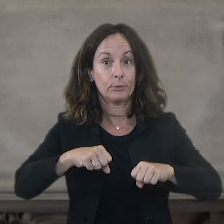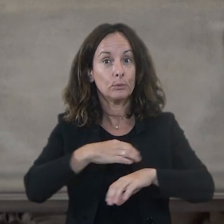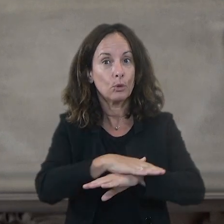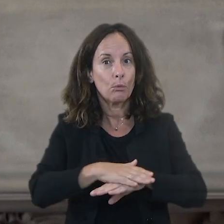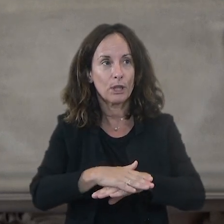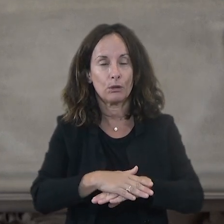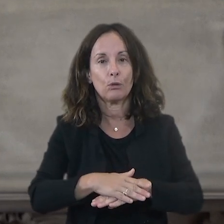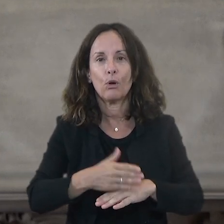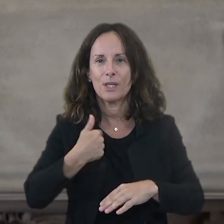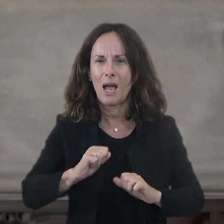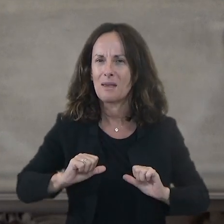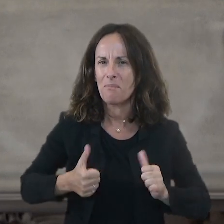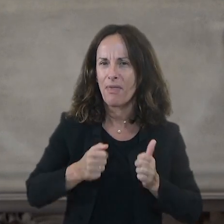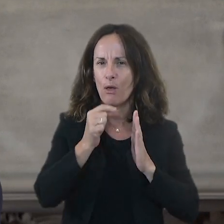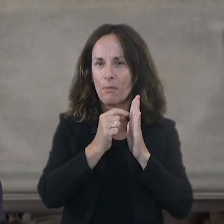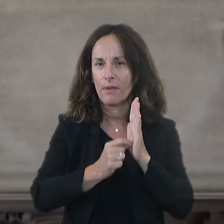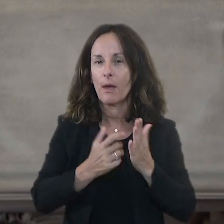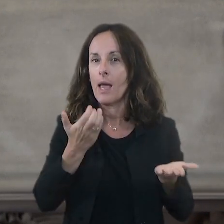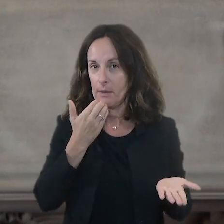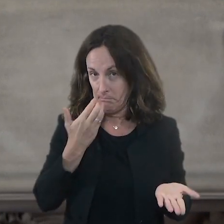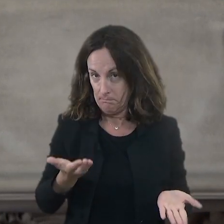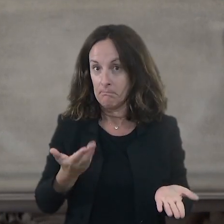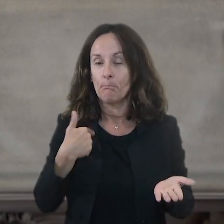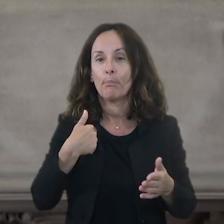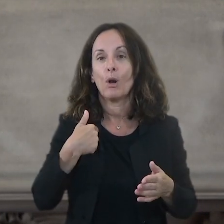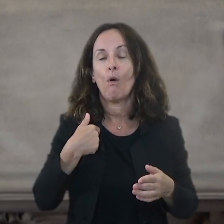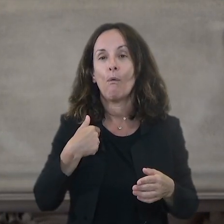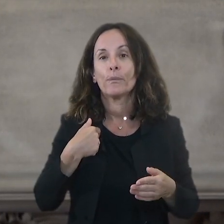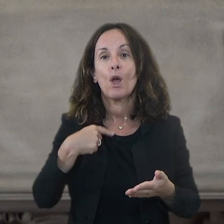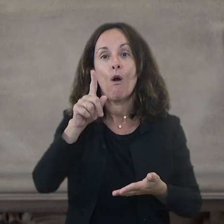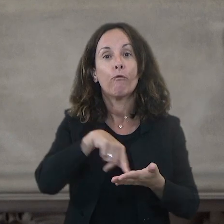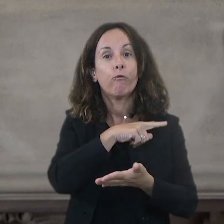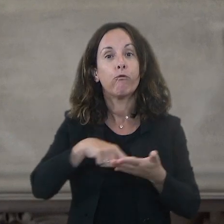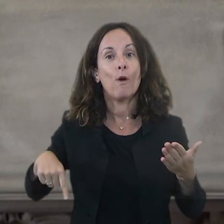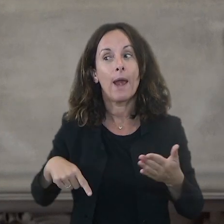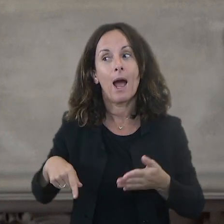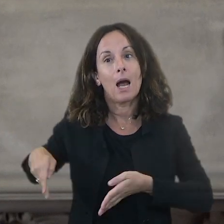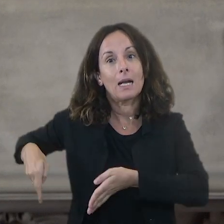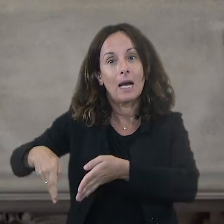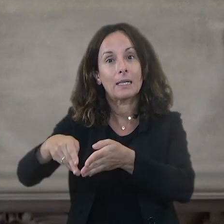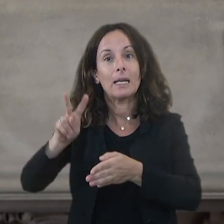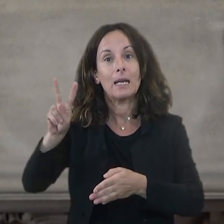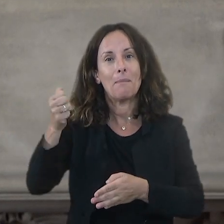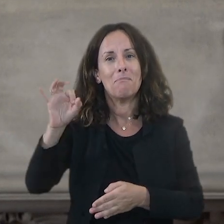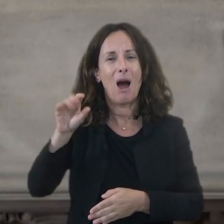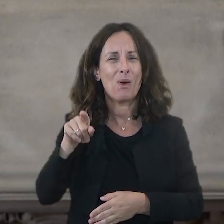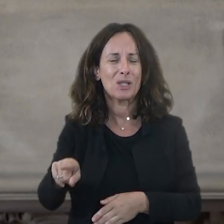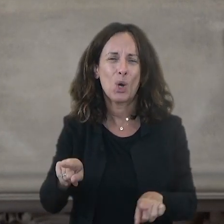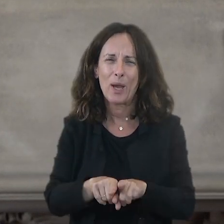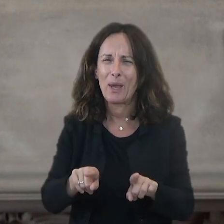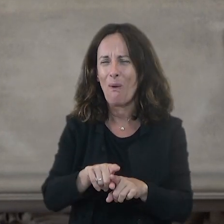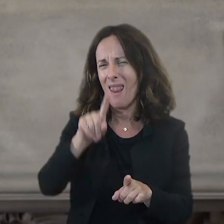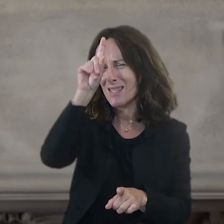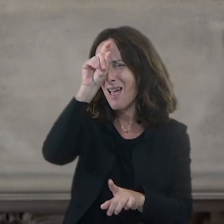en aquesta institució han posat en marxa i concretament han xerrat de l'eliminació del carril Burbao, que és